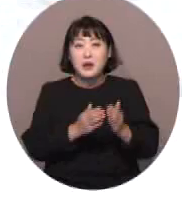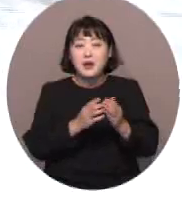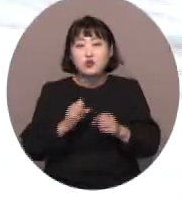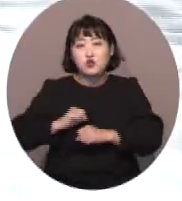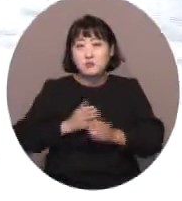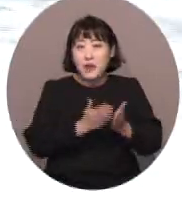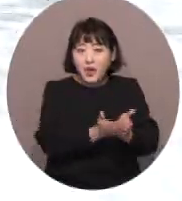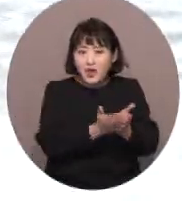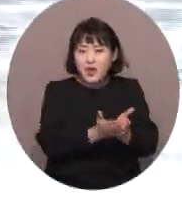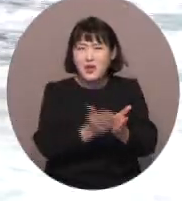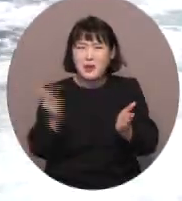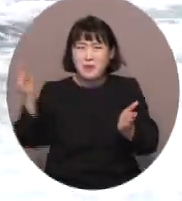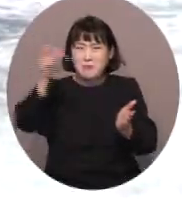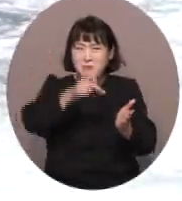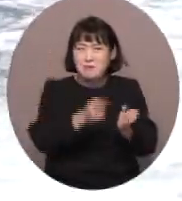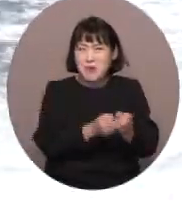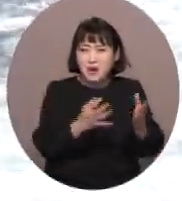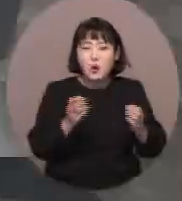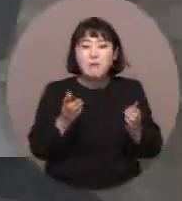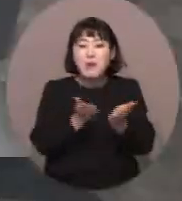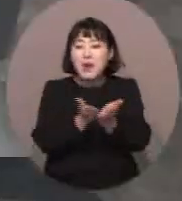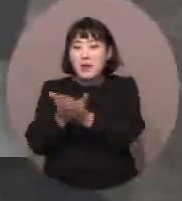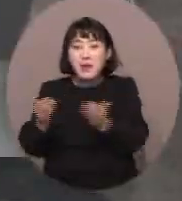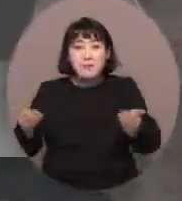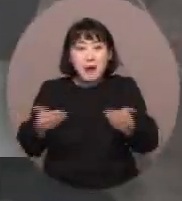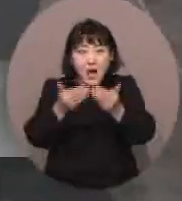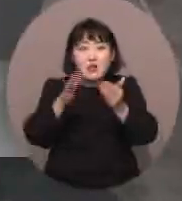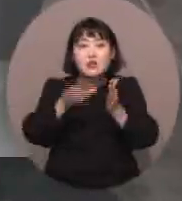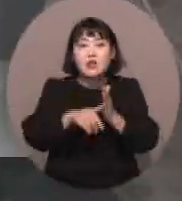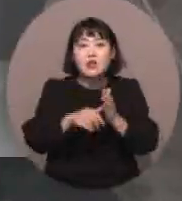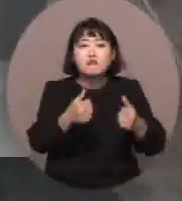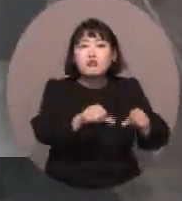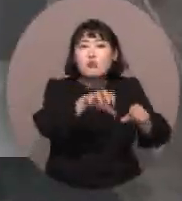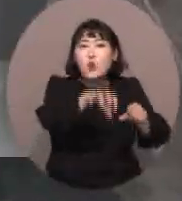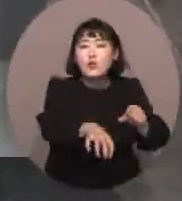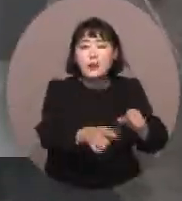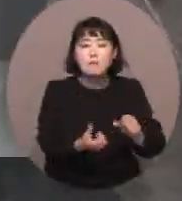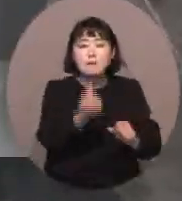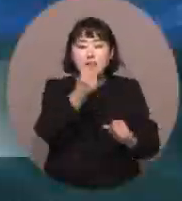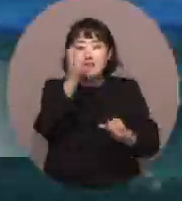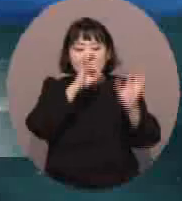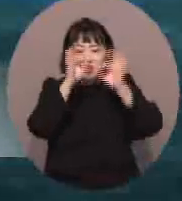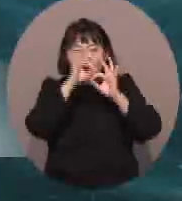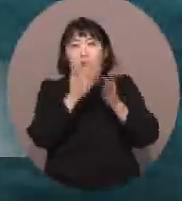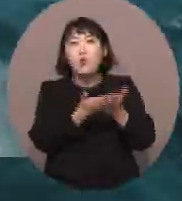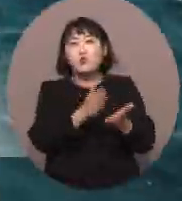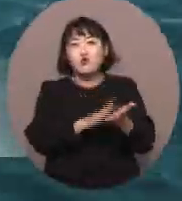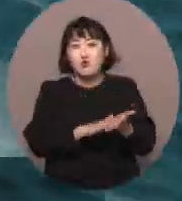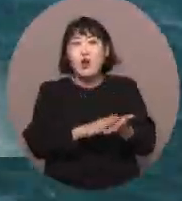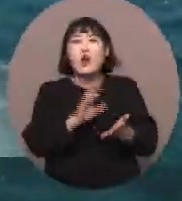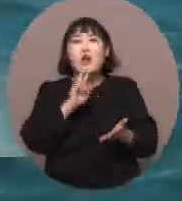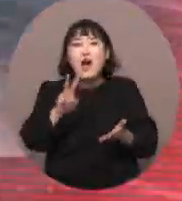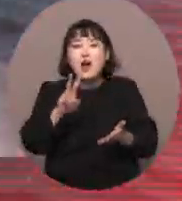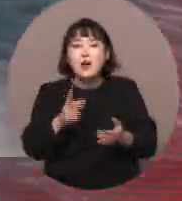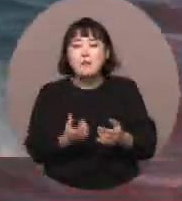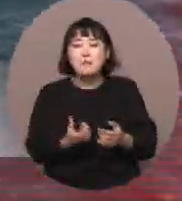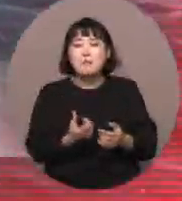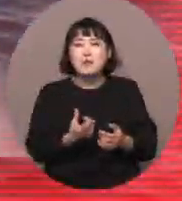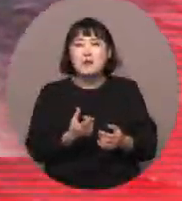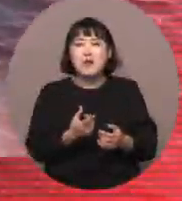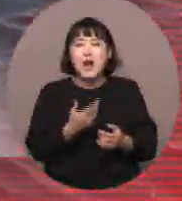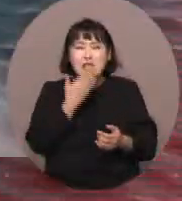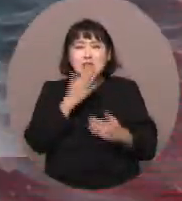함정이나 선박이 피격이나 충돌했을 때 파손과 화재 위치를 신속히 찾아 복구해야 하지만 골든타임 안에